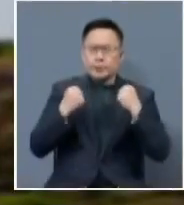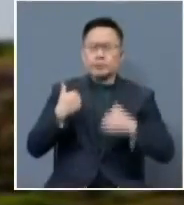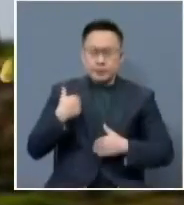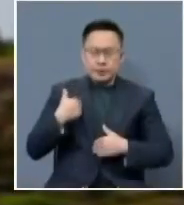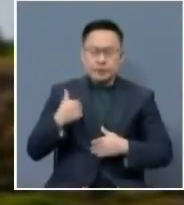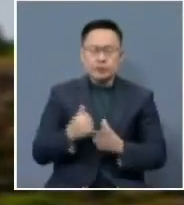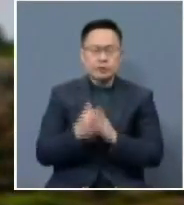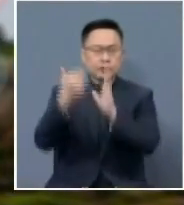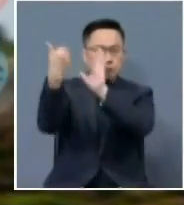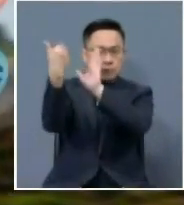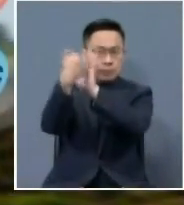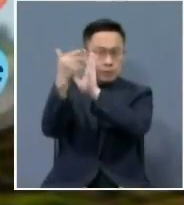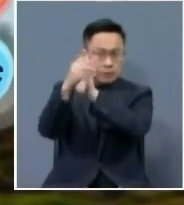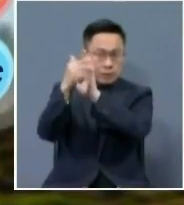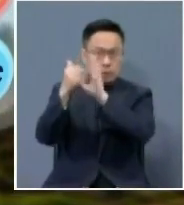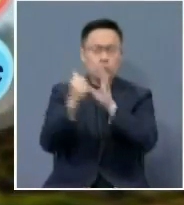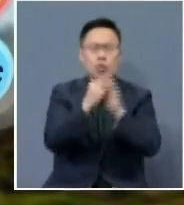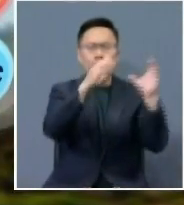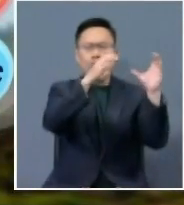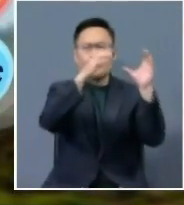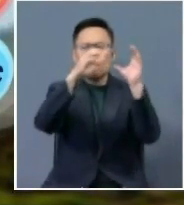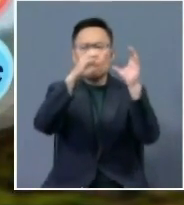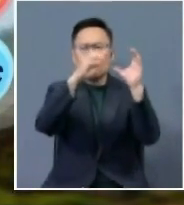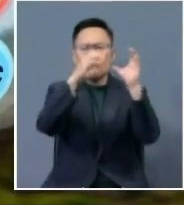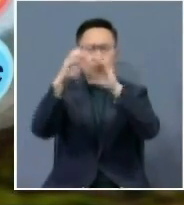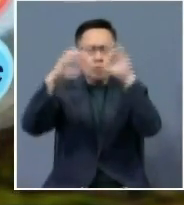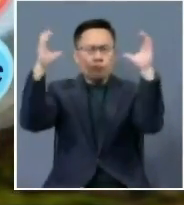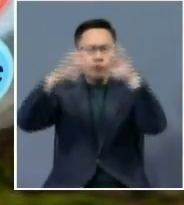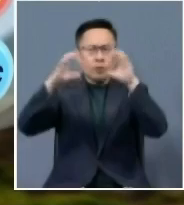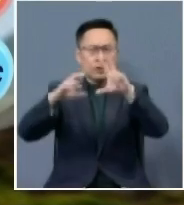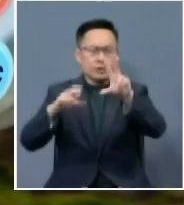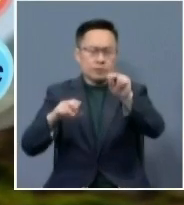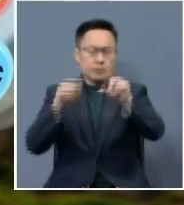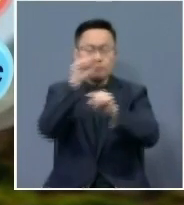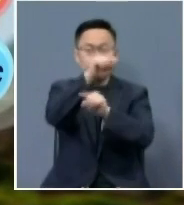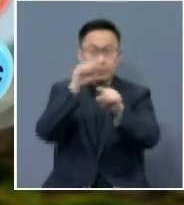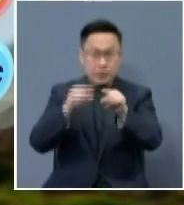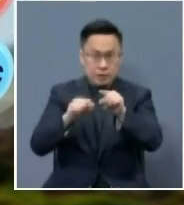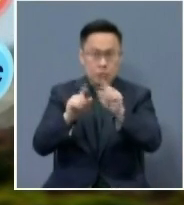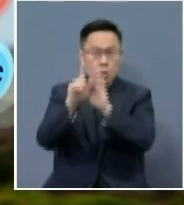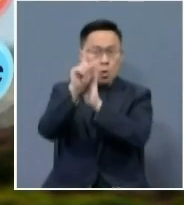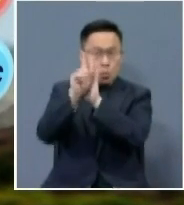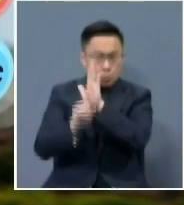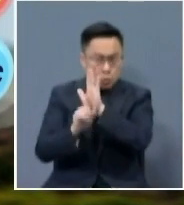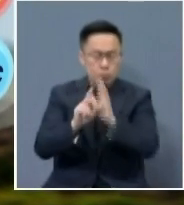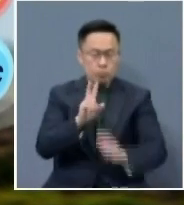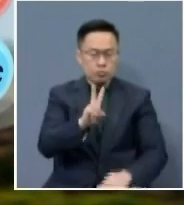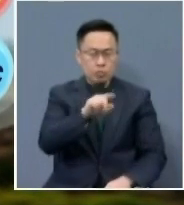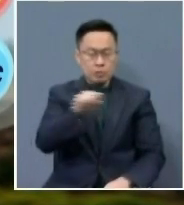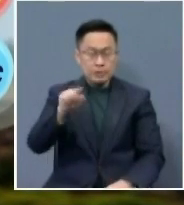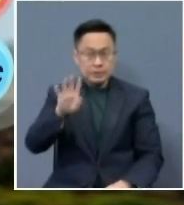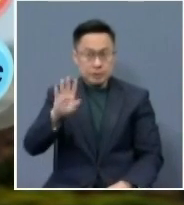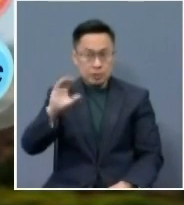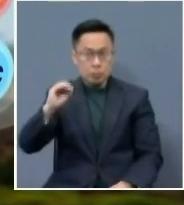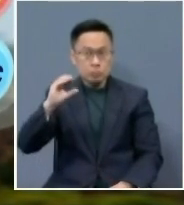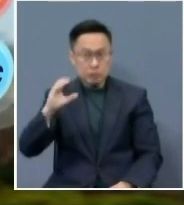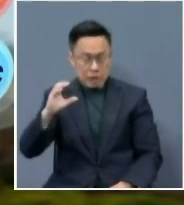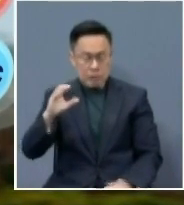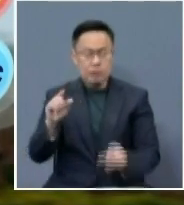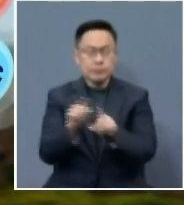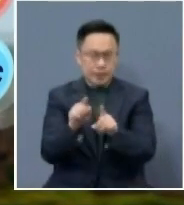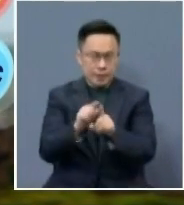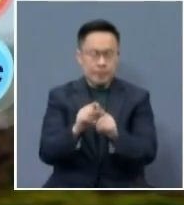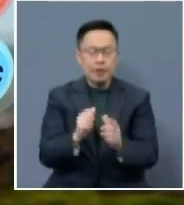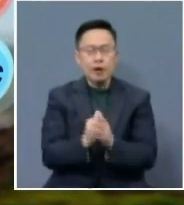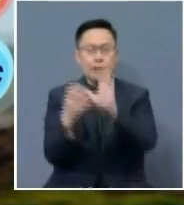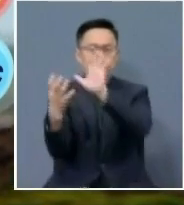ฝนอยู่ที่ร้อยละ 30ของพื้นที่นะคะฝนลดลงอย่างชัดเจนอุณหภูมิก็ลดลงเช่นเดียวกันค่ะ 2-4องศเซซไปกันที่